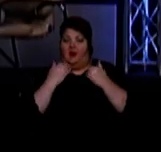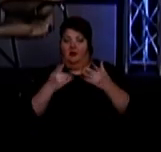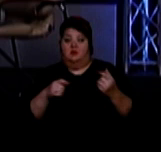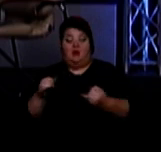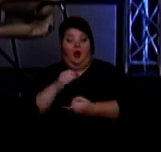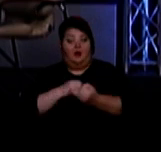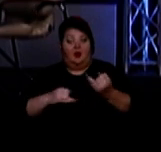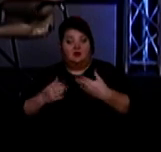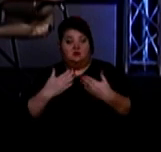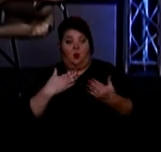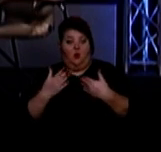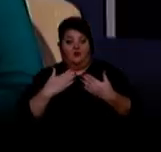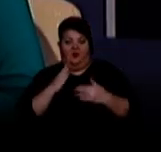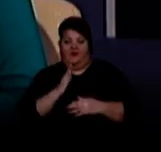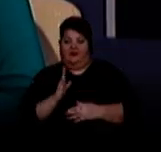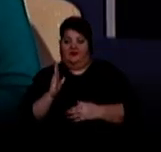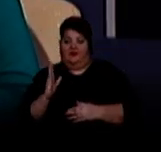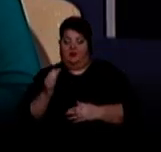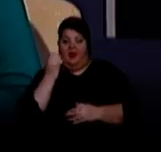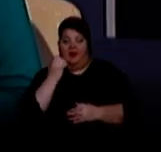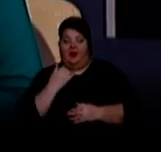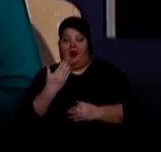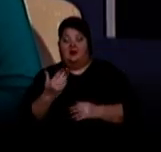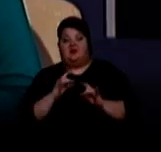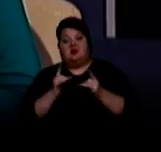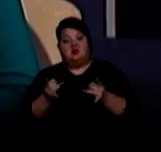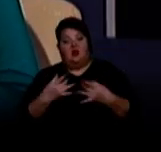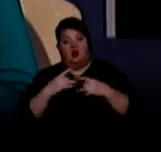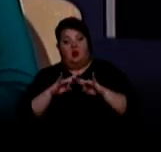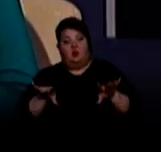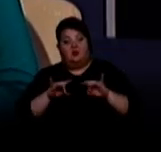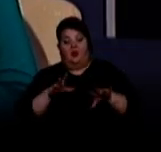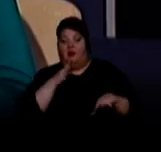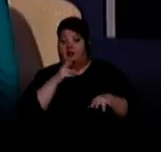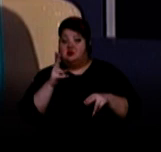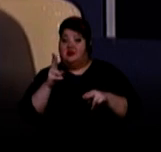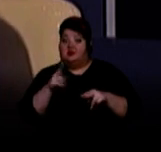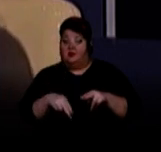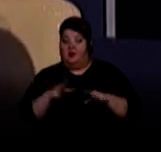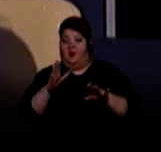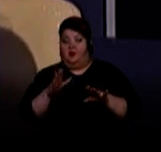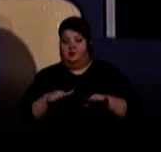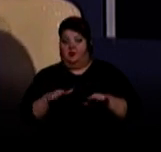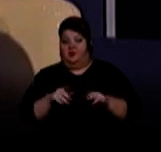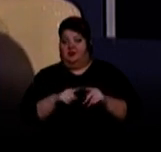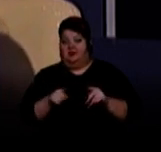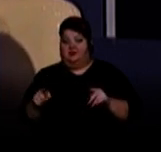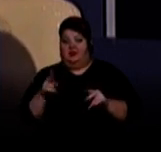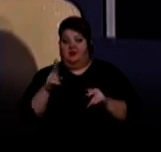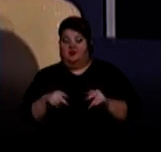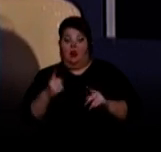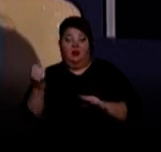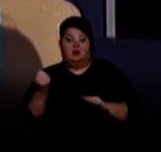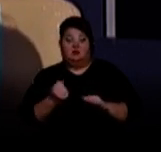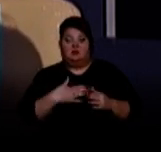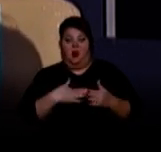Володимире Валентиновичу. Дякую за ваше роз'яснення. На цьому наш час в ефірі вичерпаний. Будемо завершувати. Про тиждень